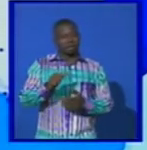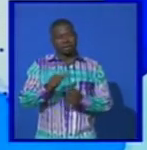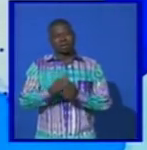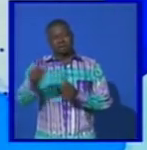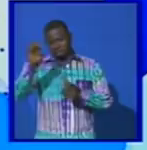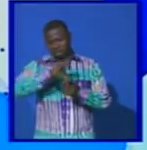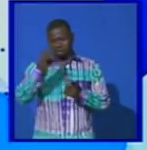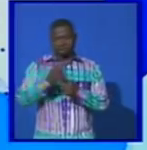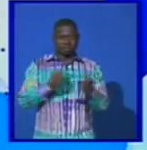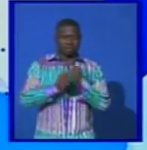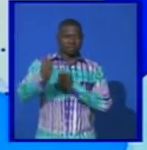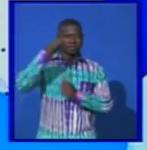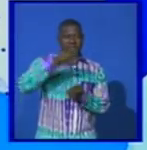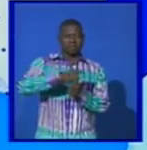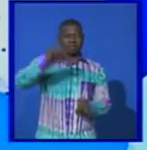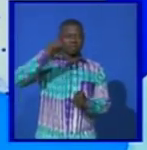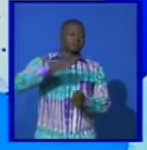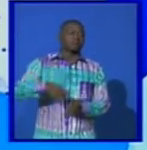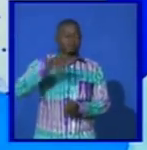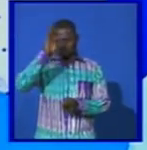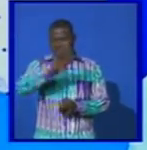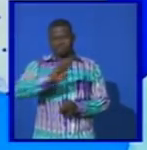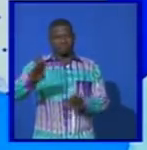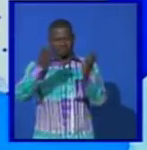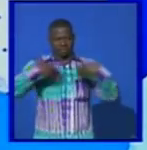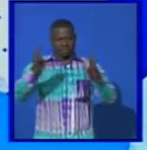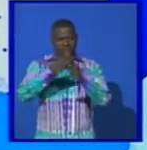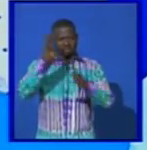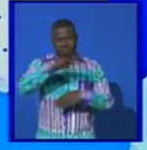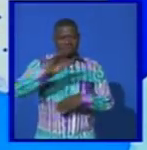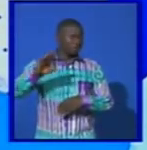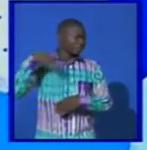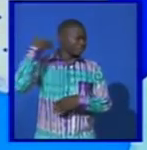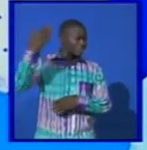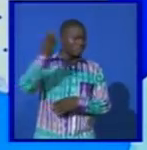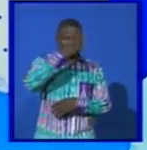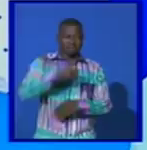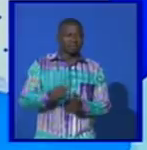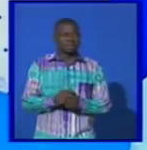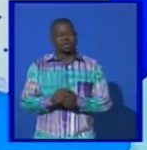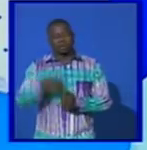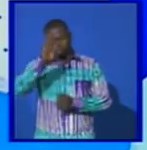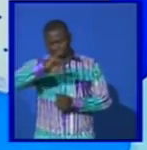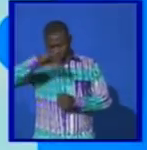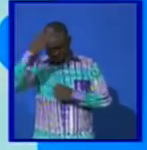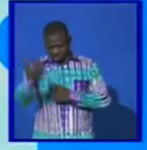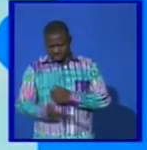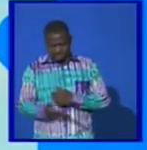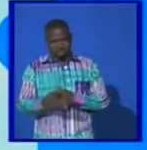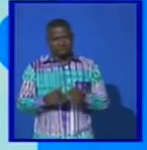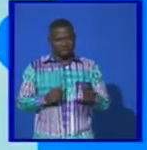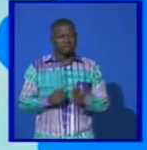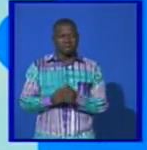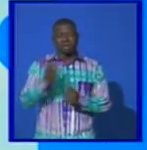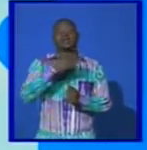Burkina sera donc quotidienne, au grand soulagement des voyageurs. Les Burkinabés qui voudront éviter les 140 ralentisseurs de la Nationale